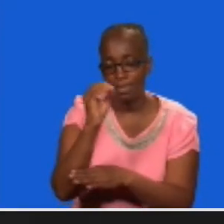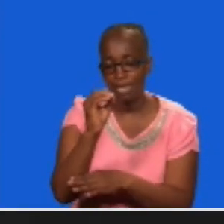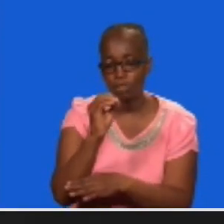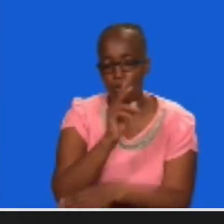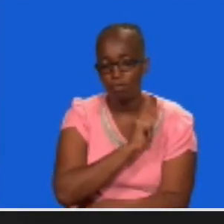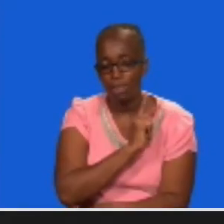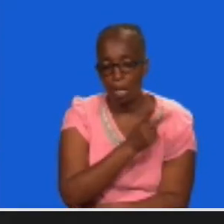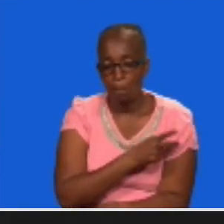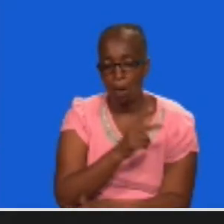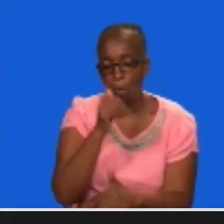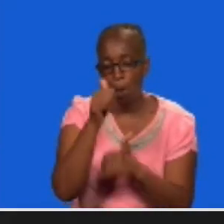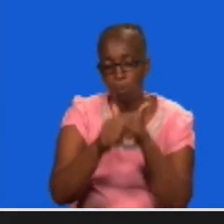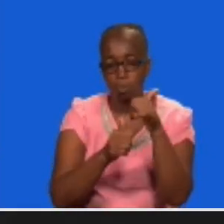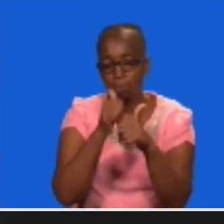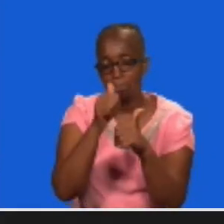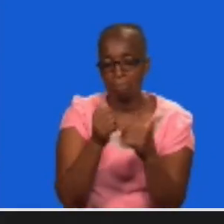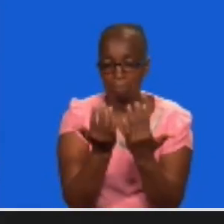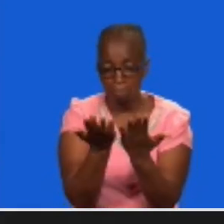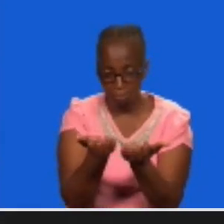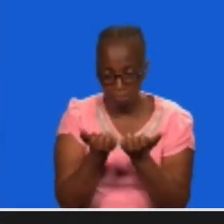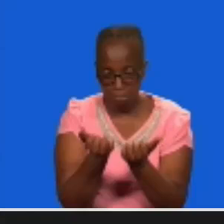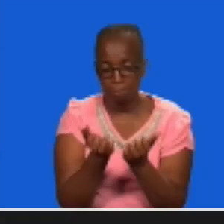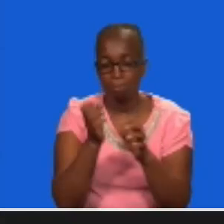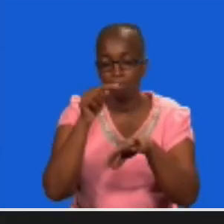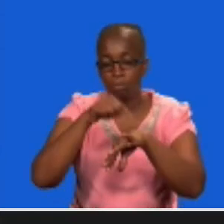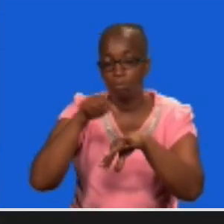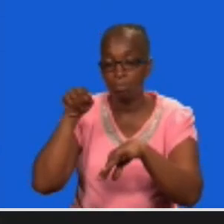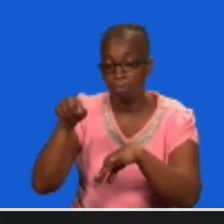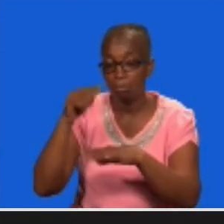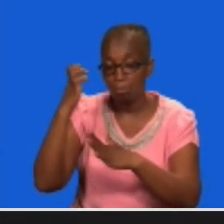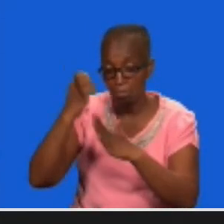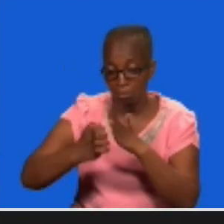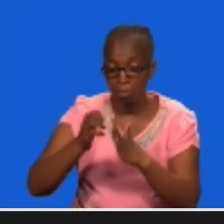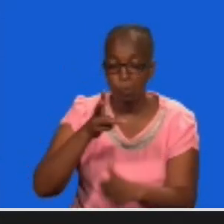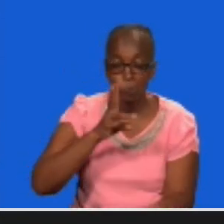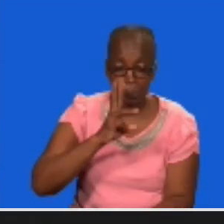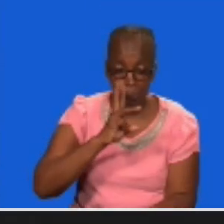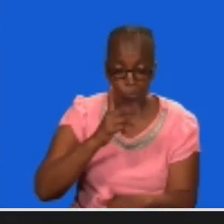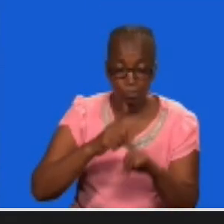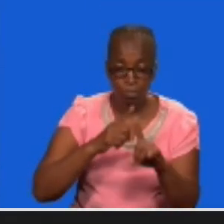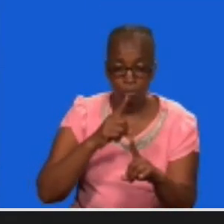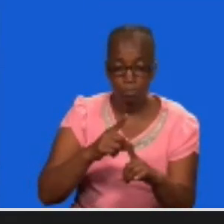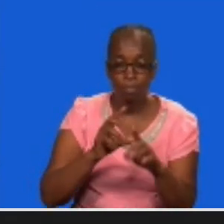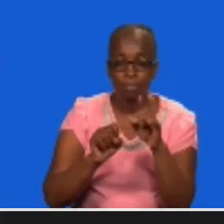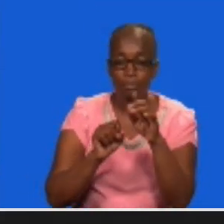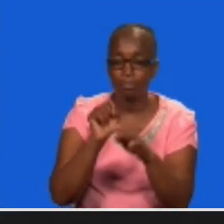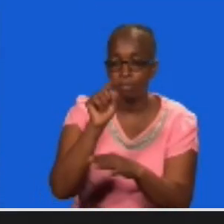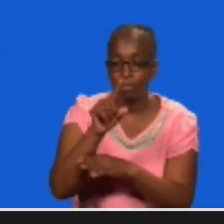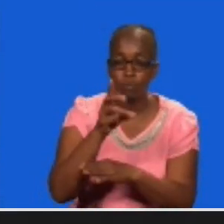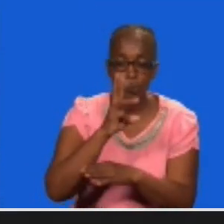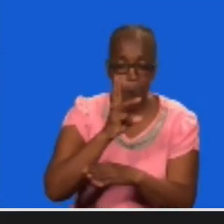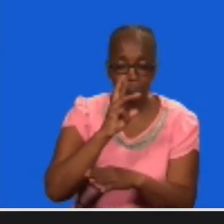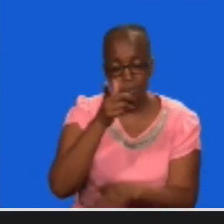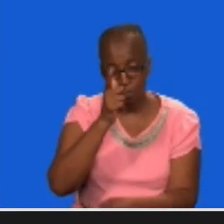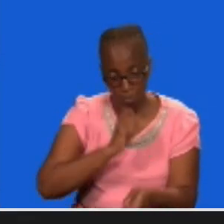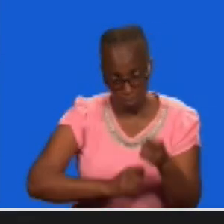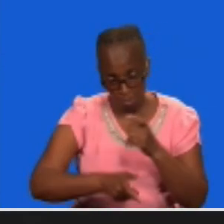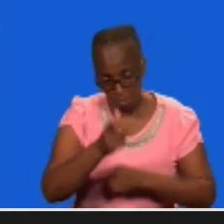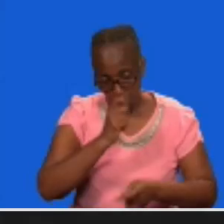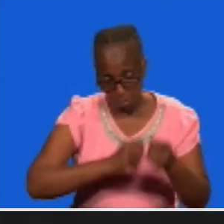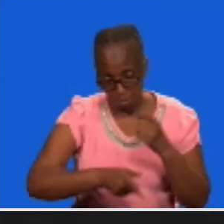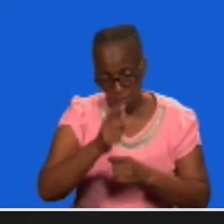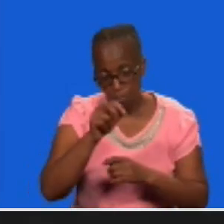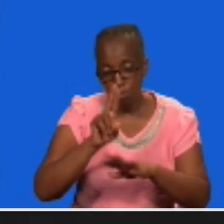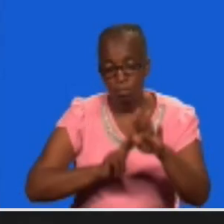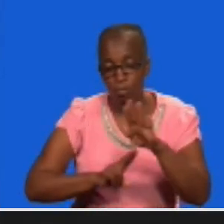almost 20% ya ile power tunahitaji. Hii ikikamilika, maji kutoka kwa zile boreholes 11